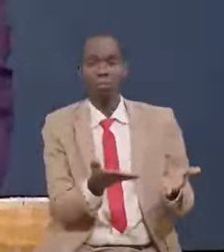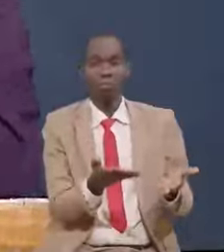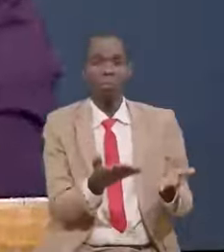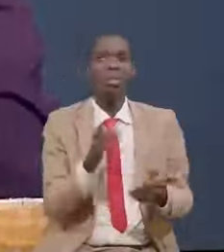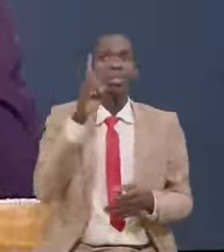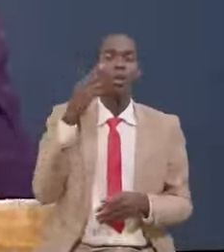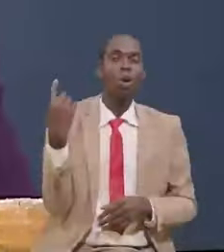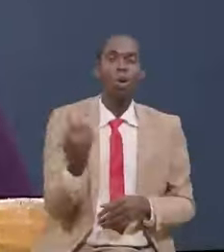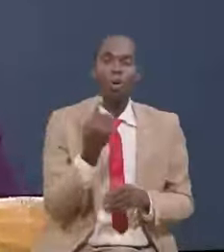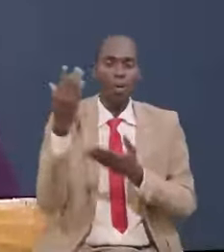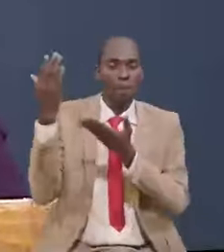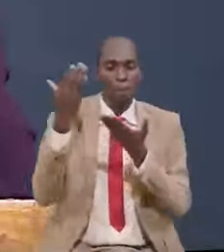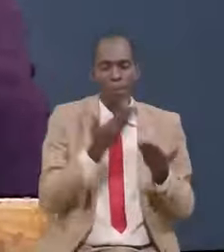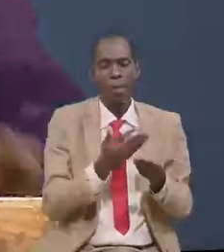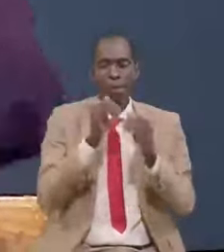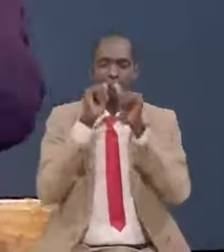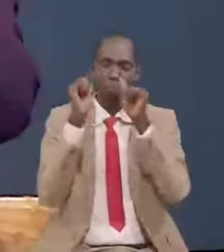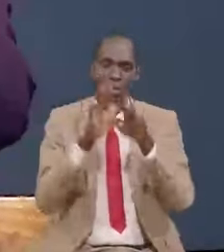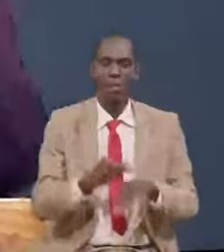il apporte toujours la bénédiction.